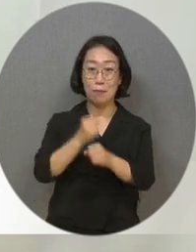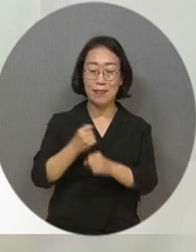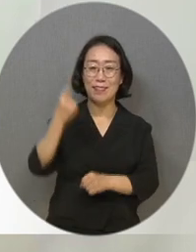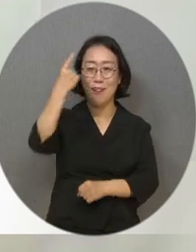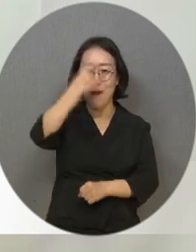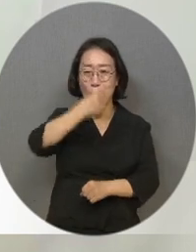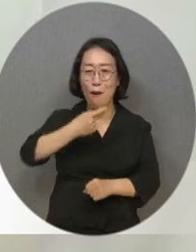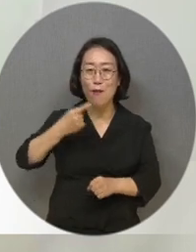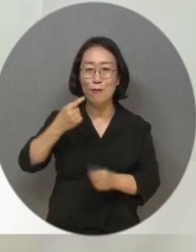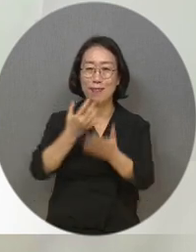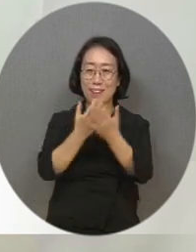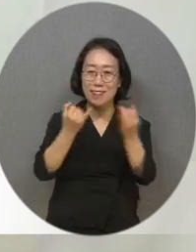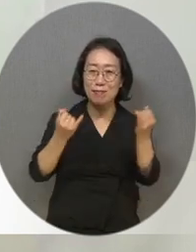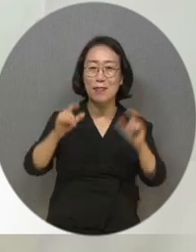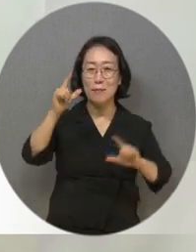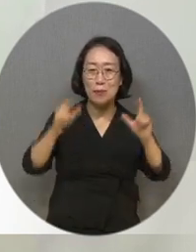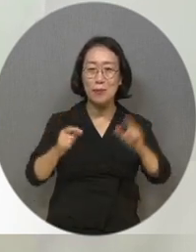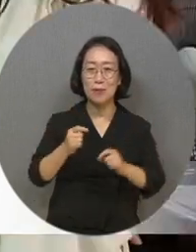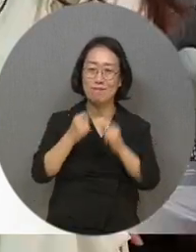모습이 정겹습니다.